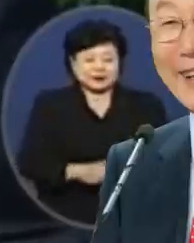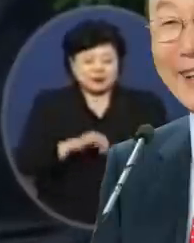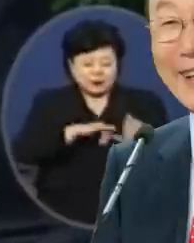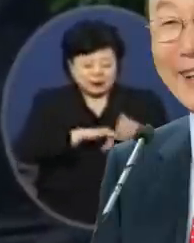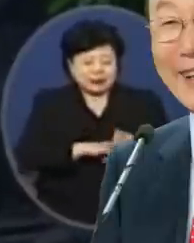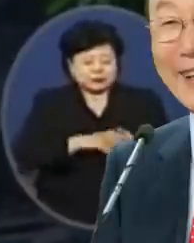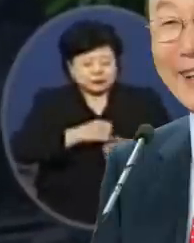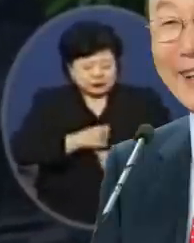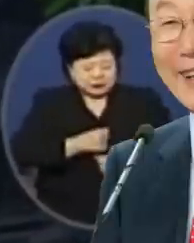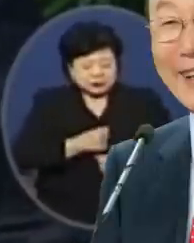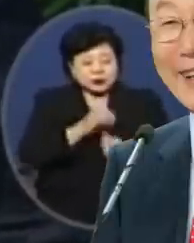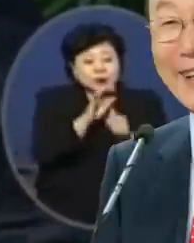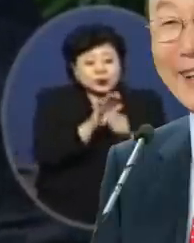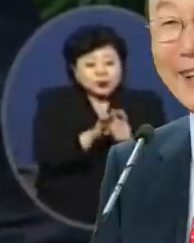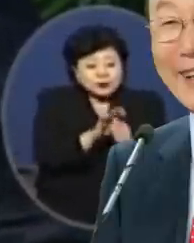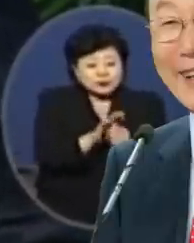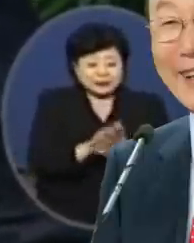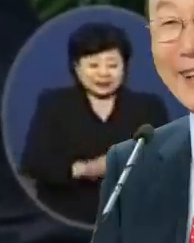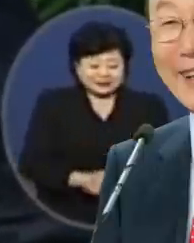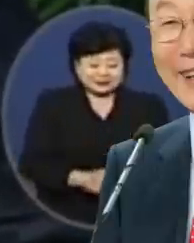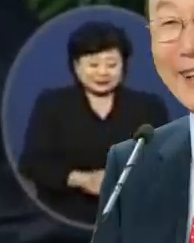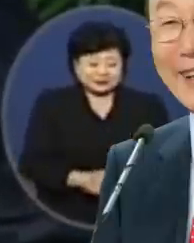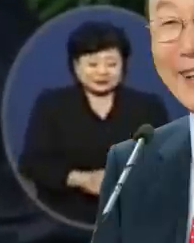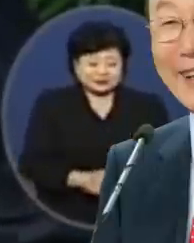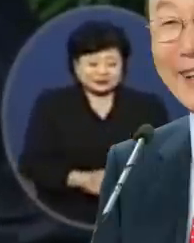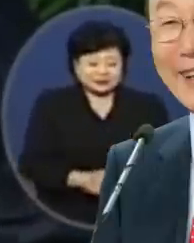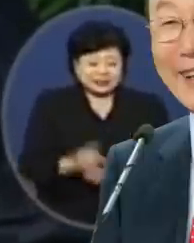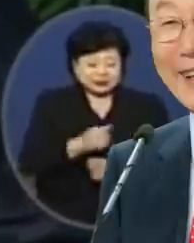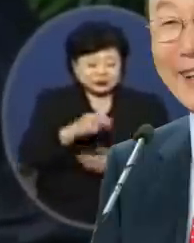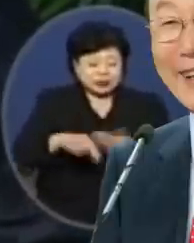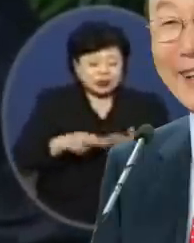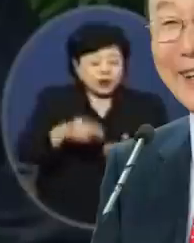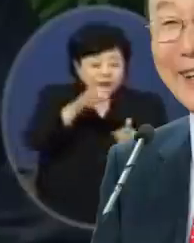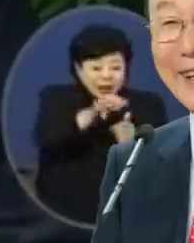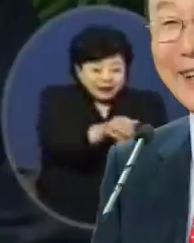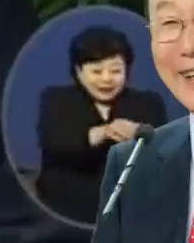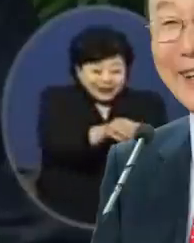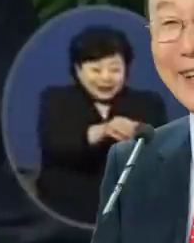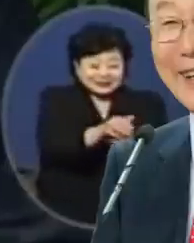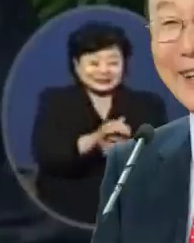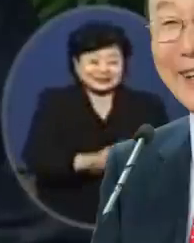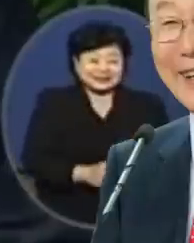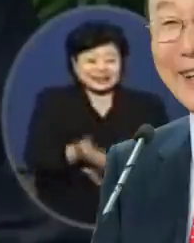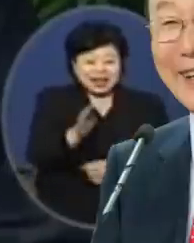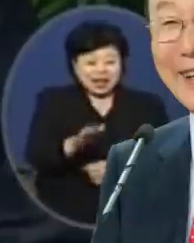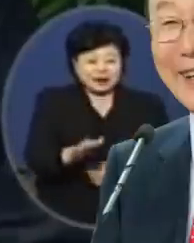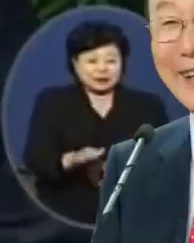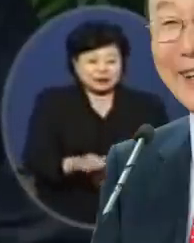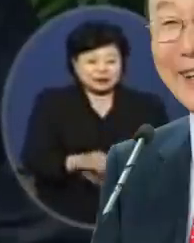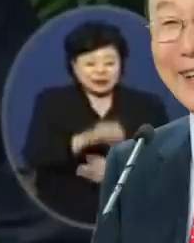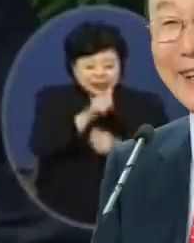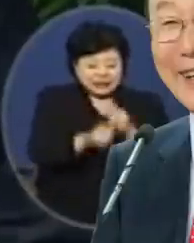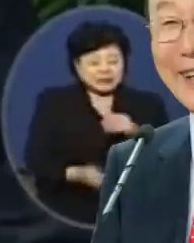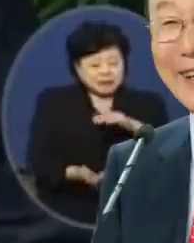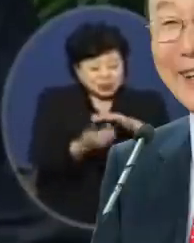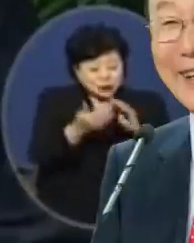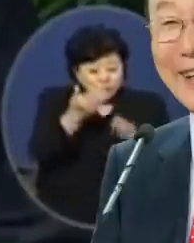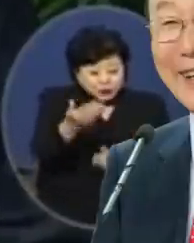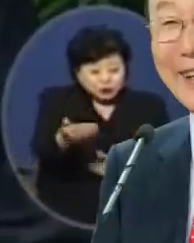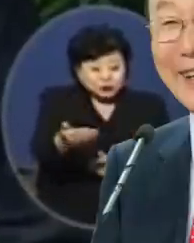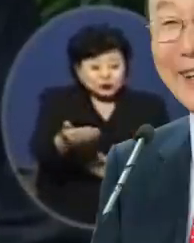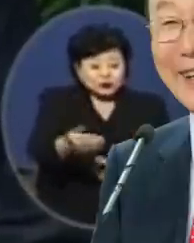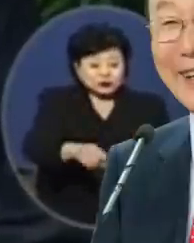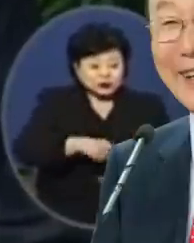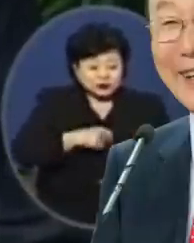약속을 지켜주는 것입니다. 내 짐을 야훼께 맡겨라. 그리하면 제가 이루시고